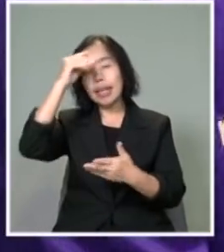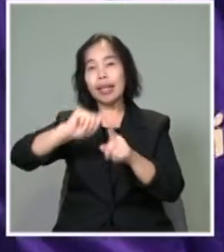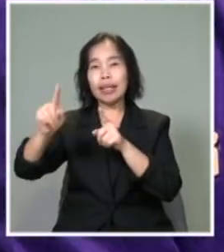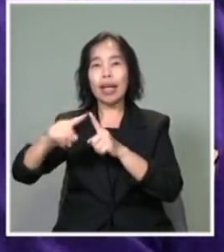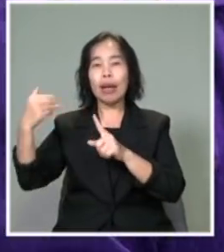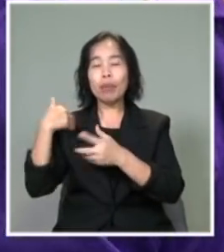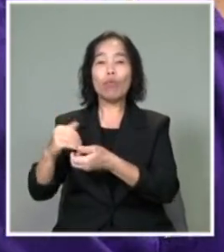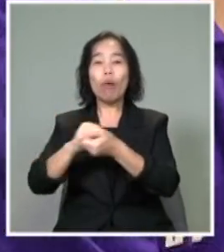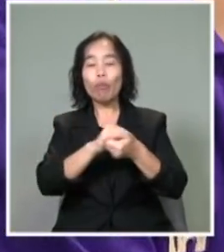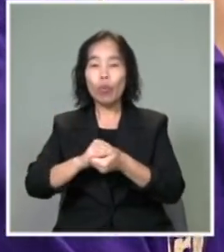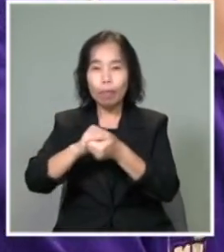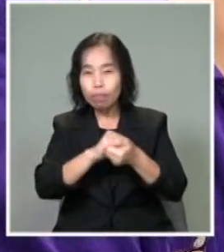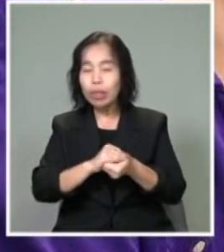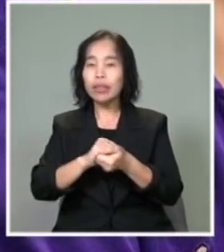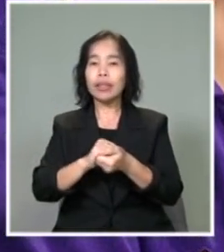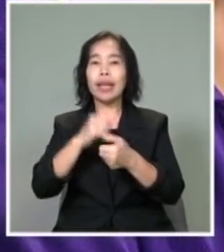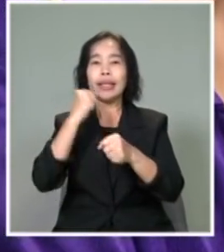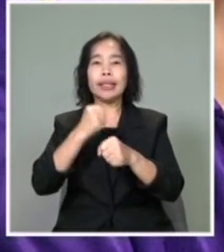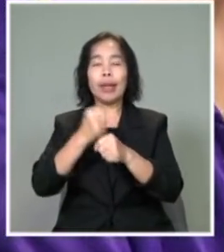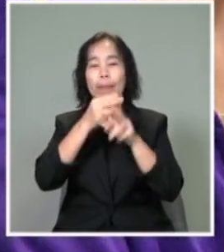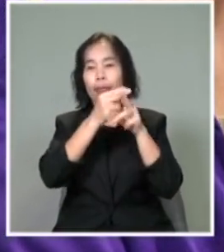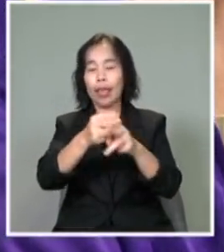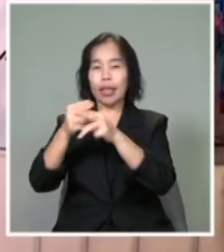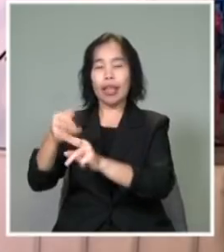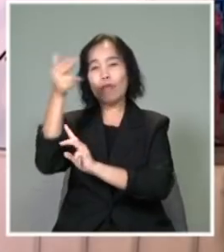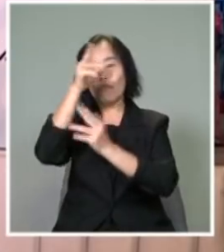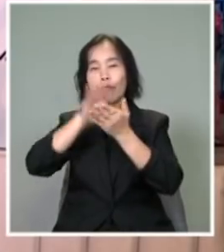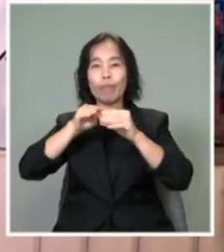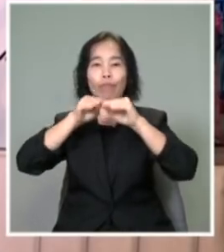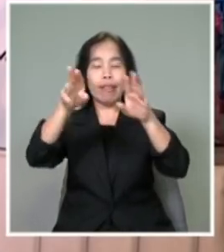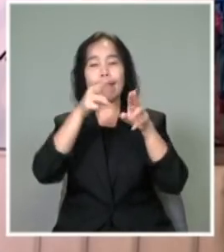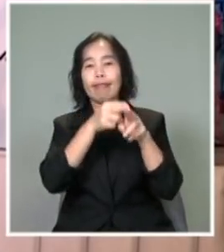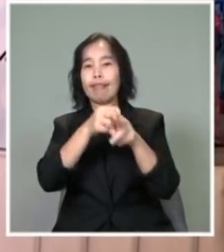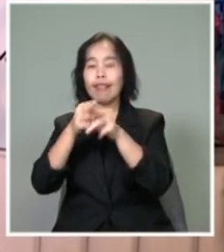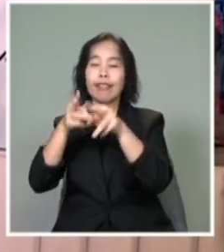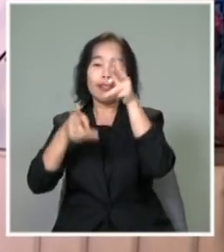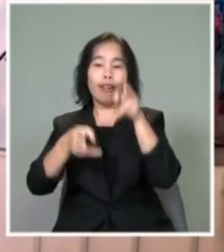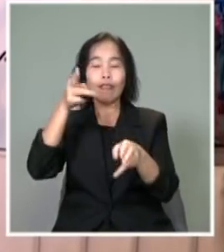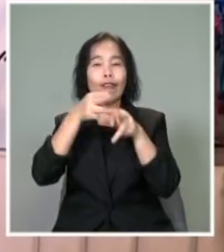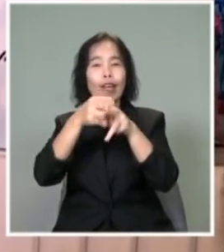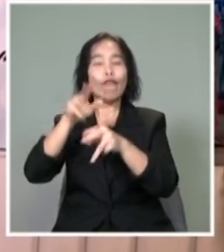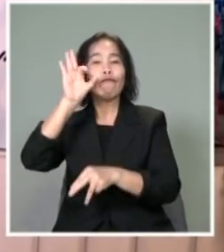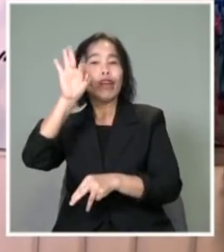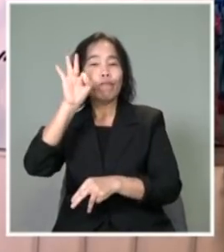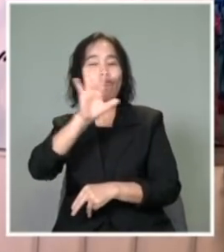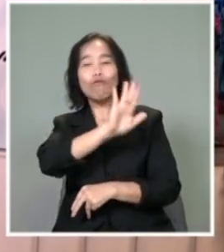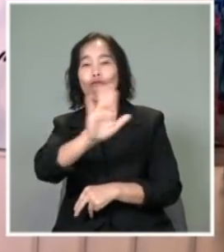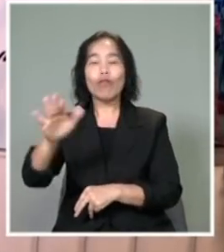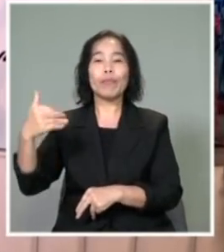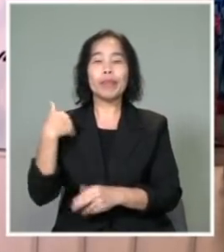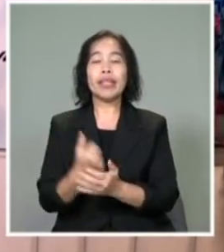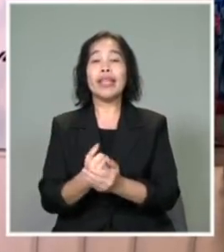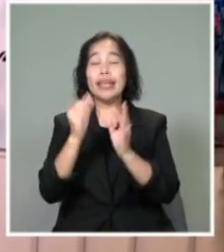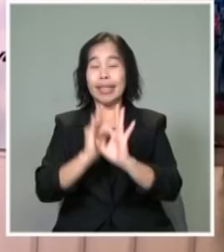ะครับได้อบรมร่วมมือกันทําถ่ายทอดสดเองแล้วก็ทําสื่อออนไลน์กันเองนะครับเพราะฉะนั้นก็จะมีการถ่ายทอดสดหลักๆเลยผ่าน